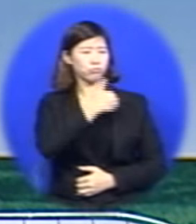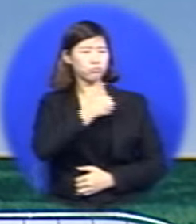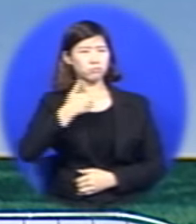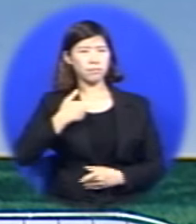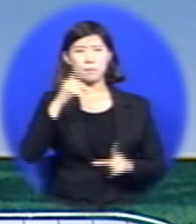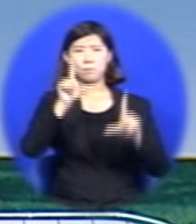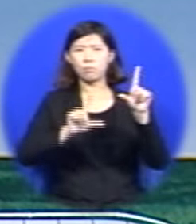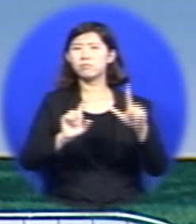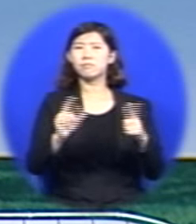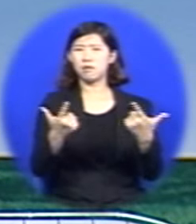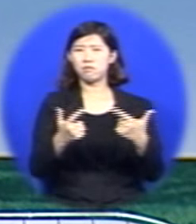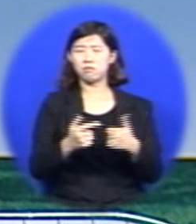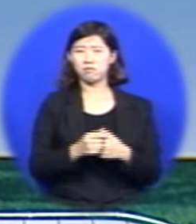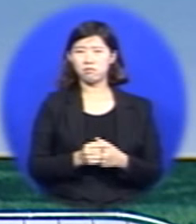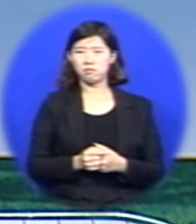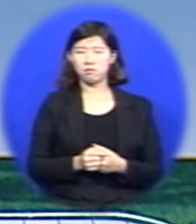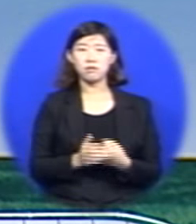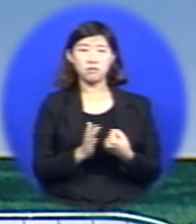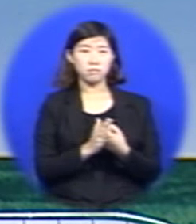목사님이 그것을 지적한 것입니다.